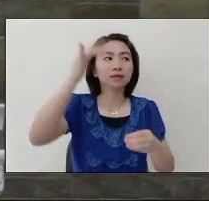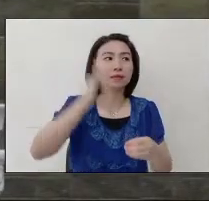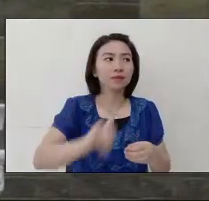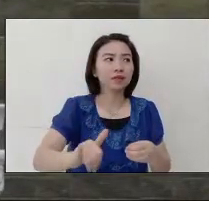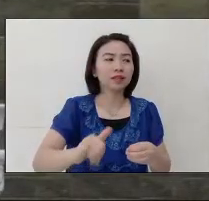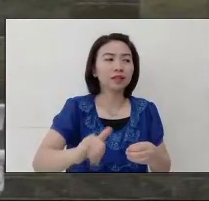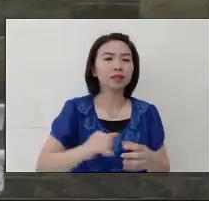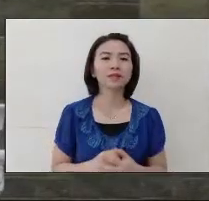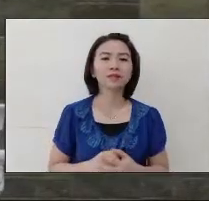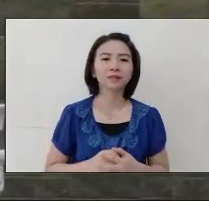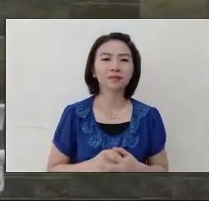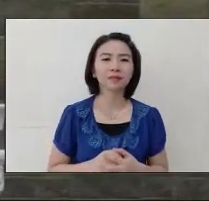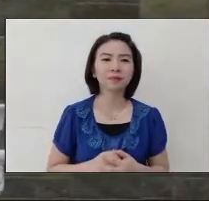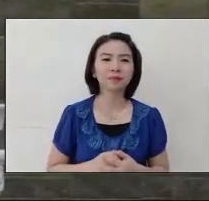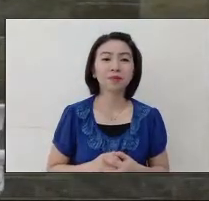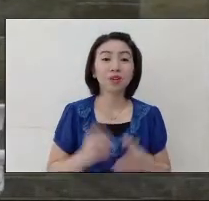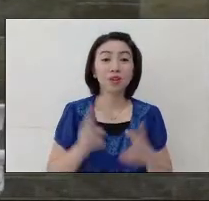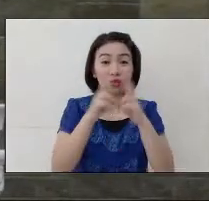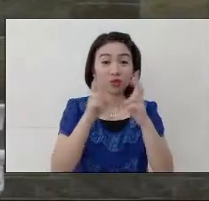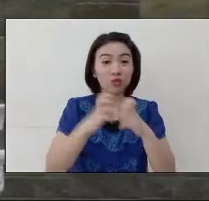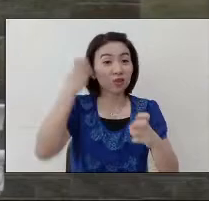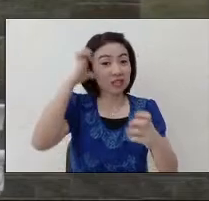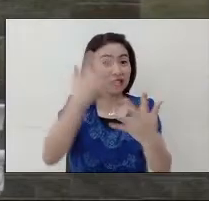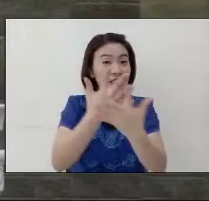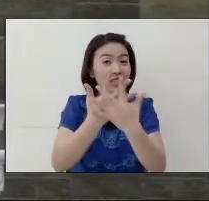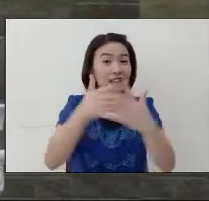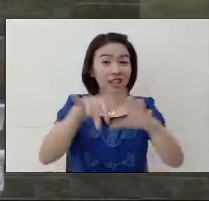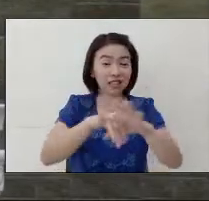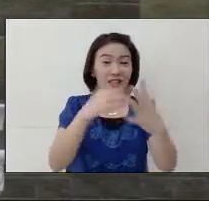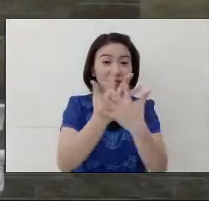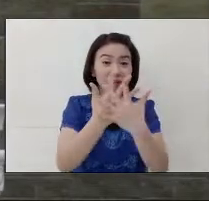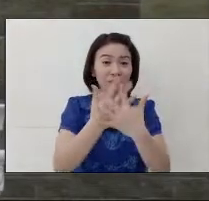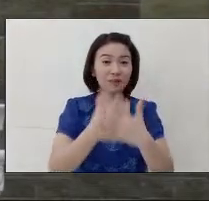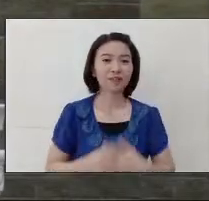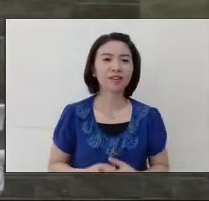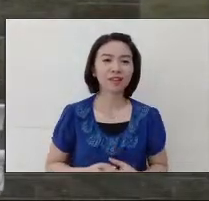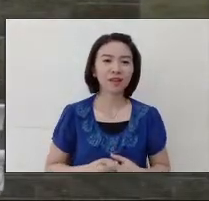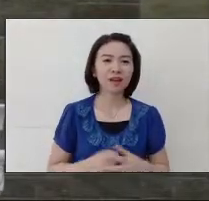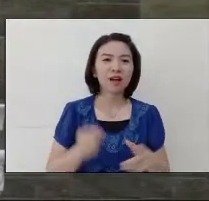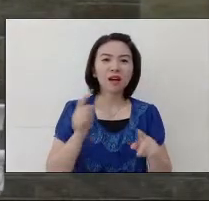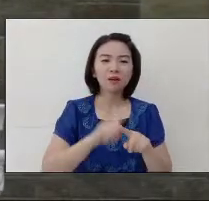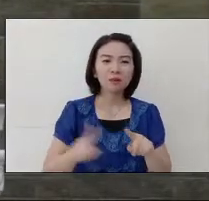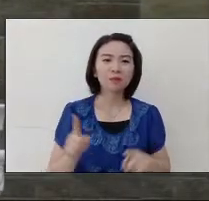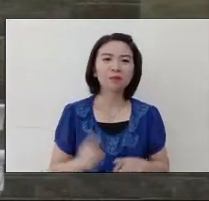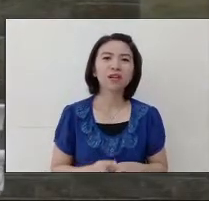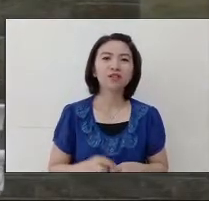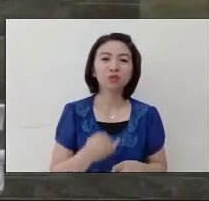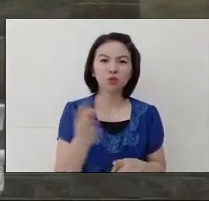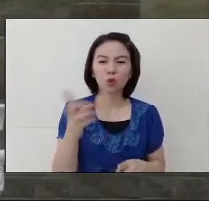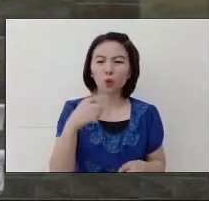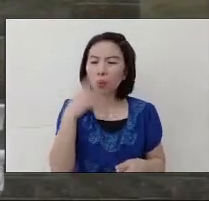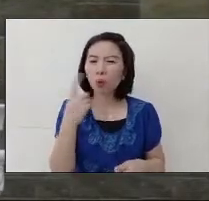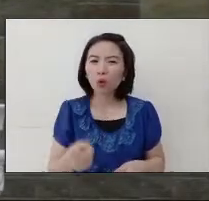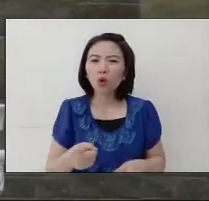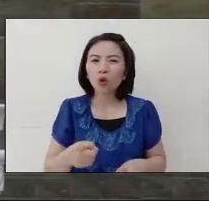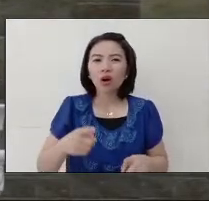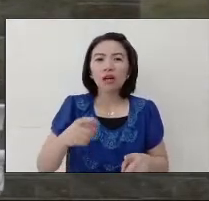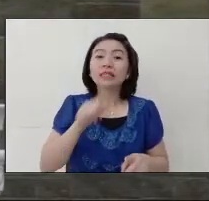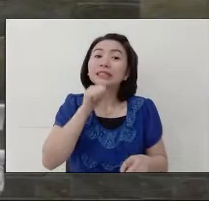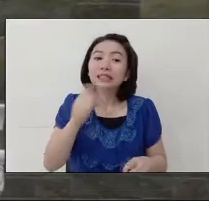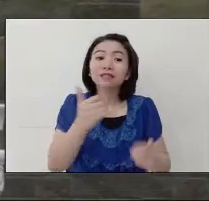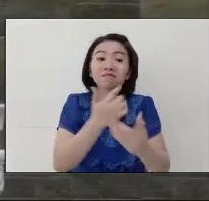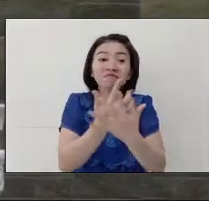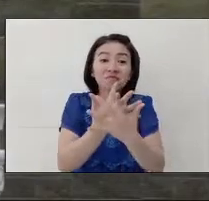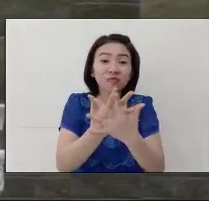limitation spiritually. You see? Ang problema po yung mga nasa labas, walang limit sila physically, pero may limit sila